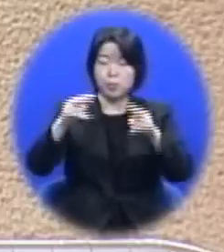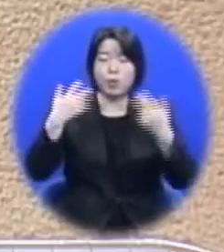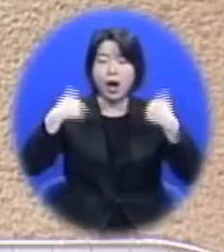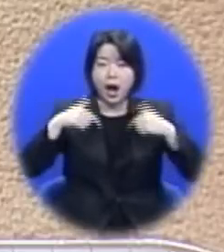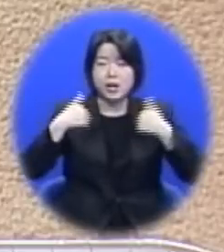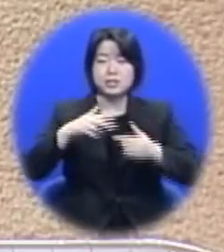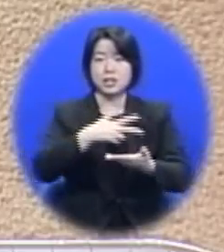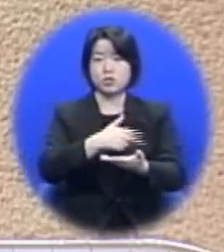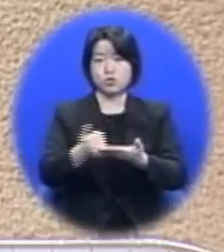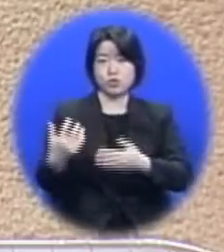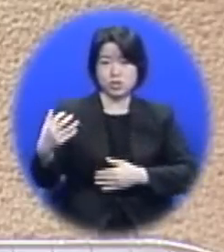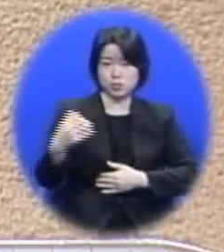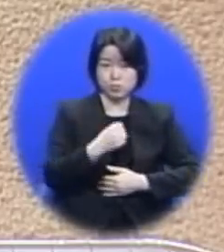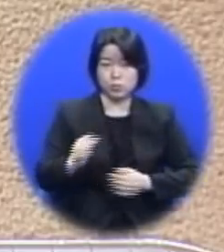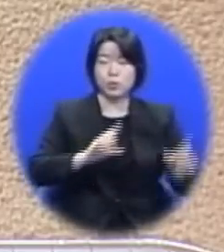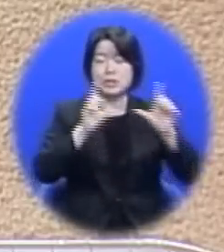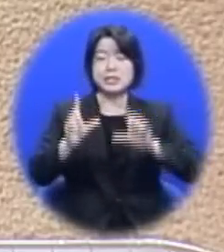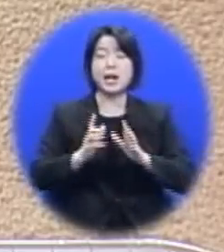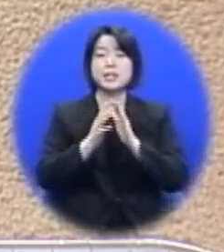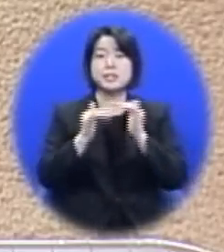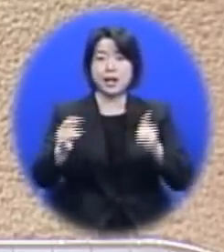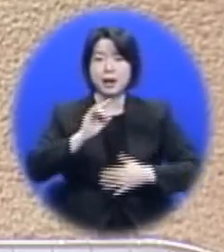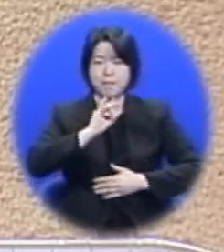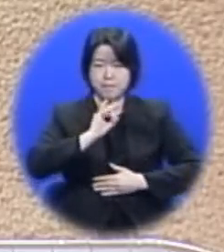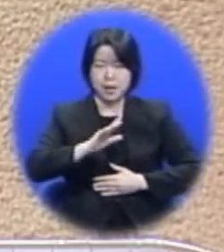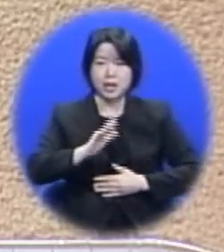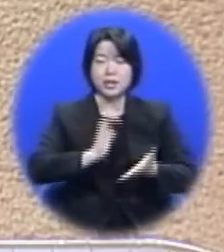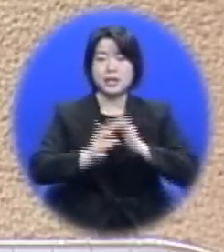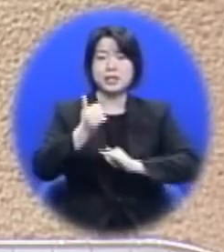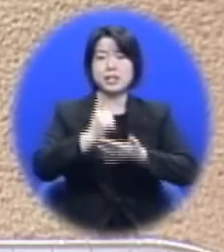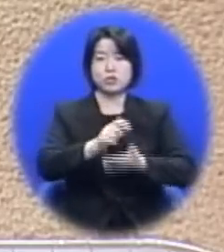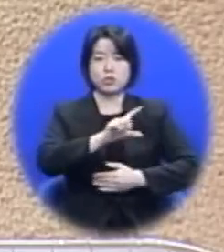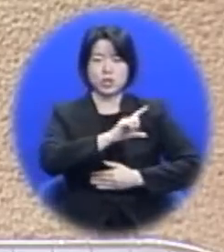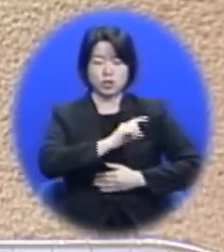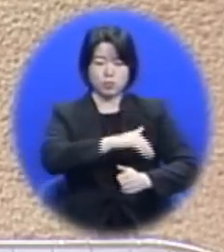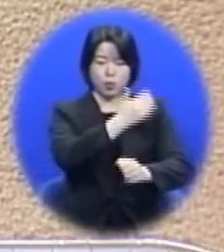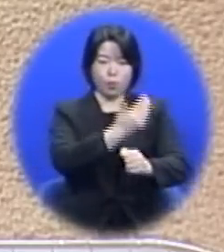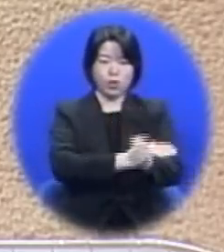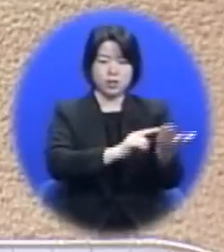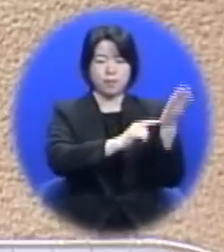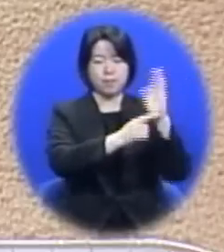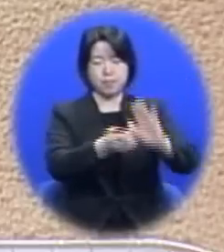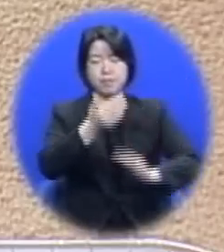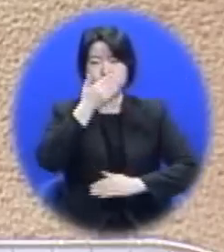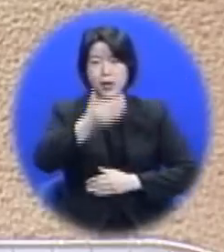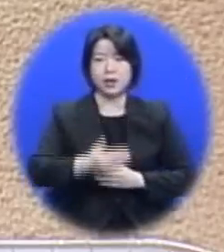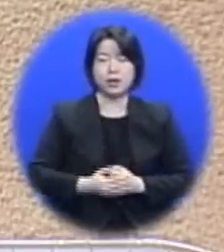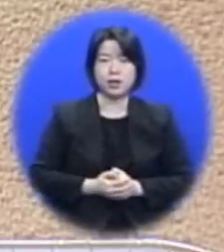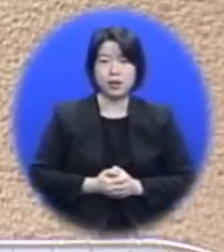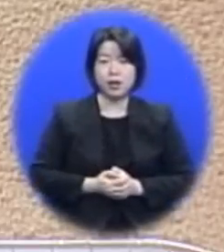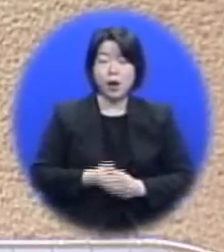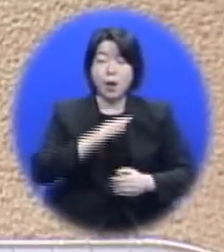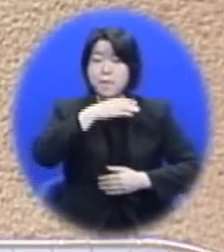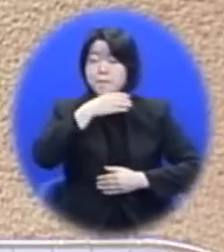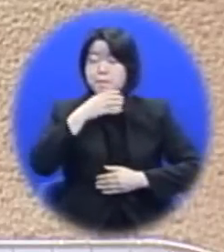주님으로 사는 사람, 그런 사람에게 예수님의 이름의 권세가 나타나는 겁니다.